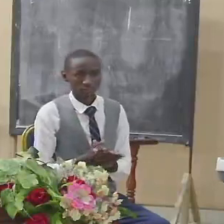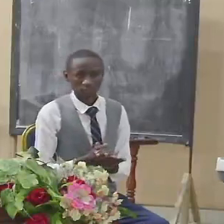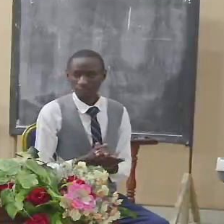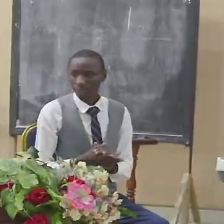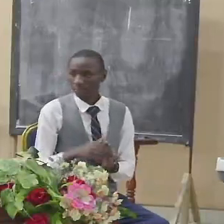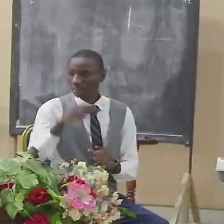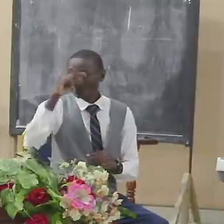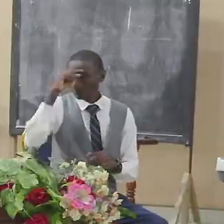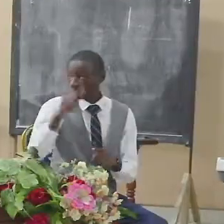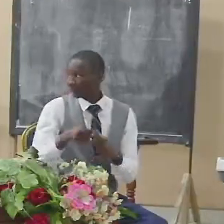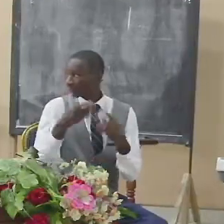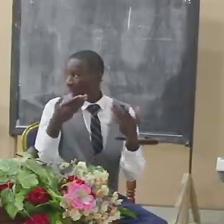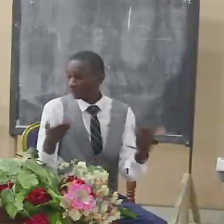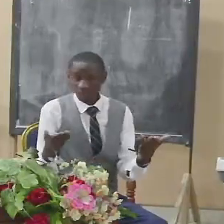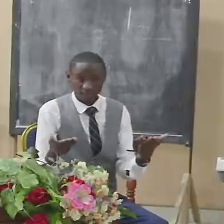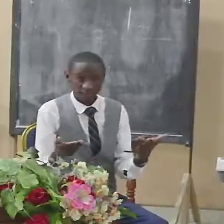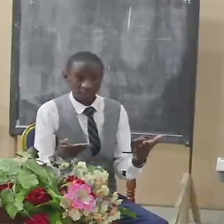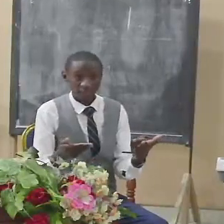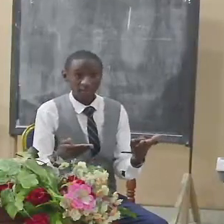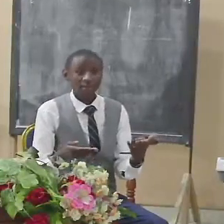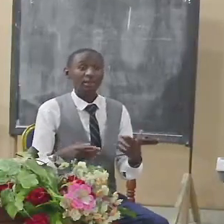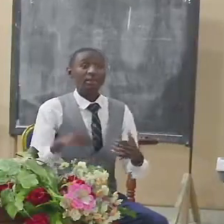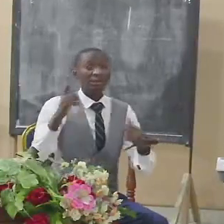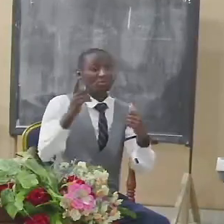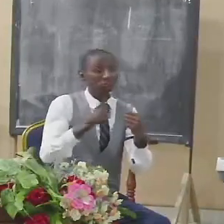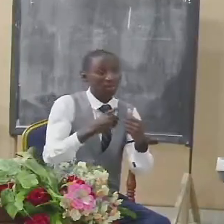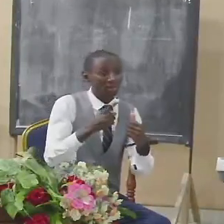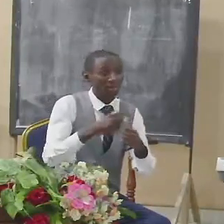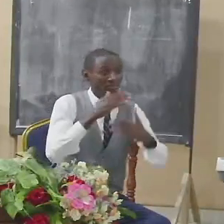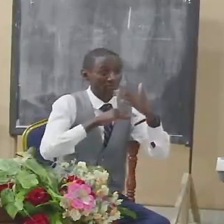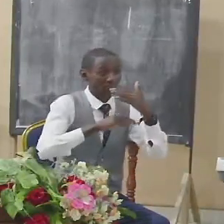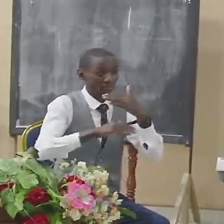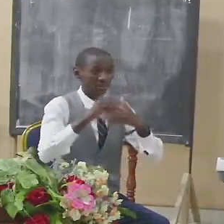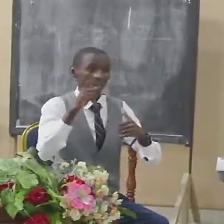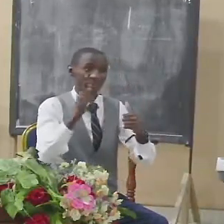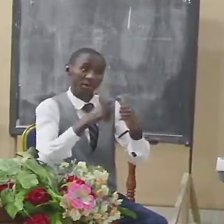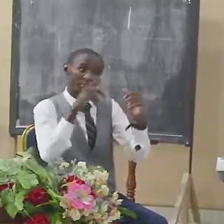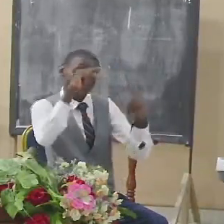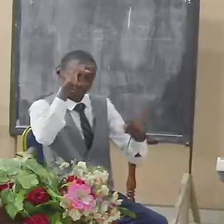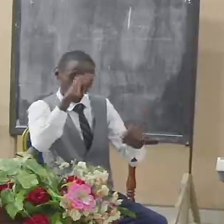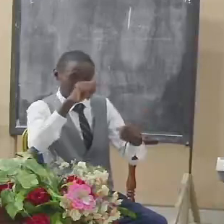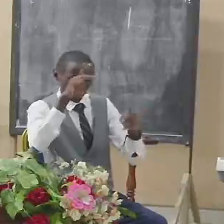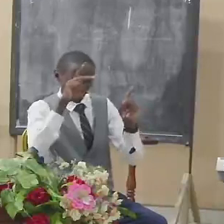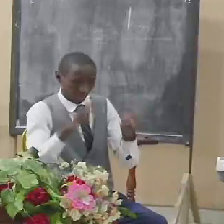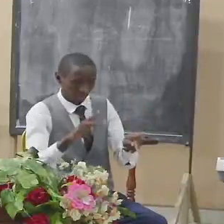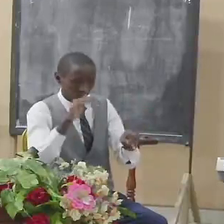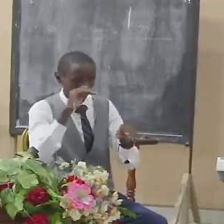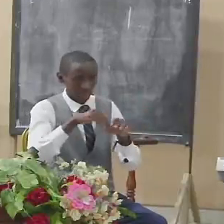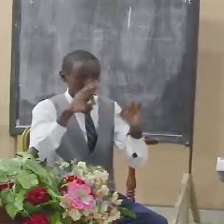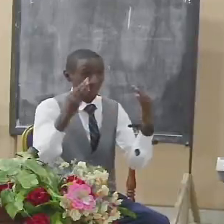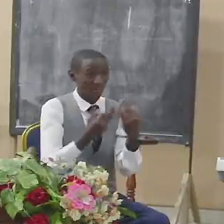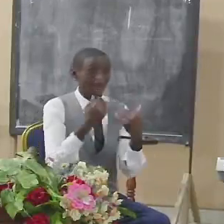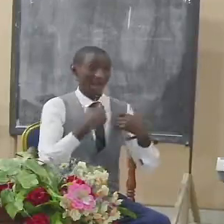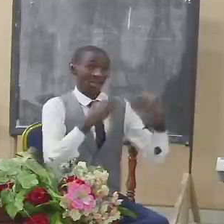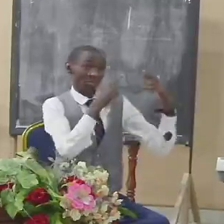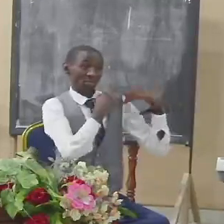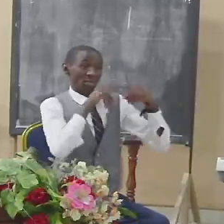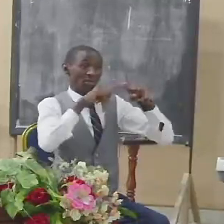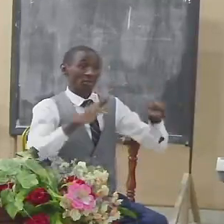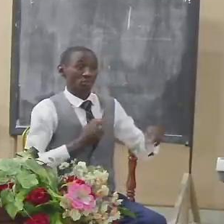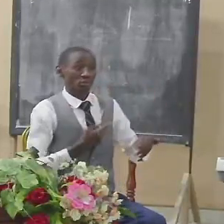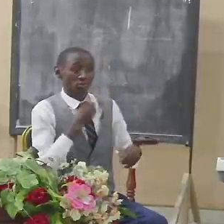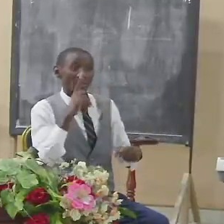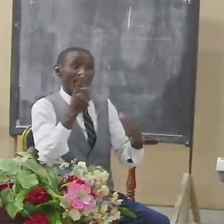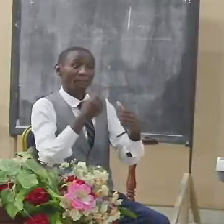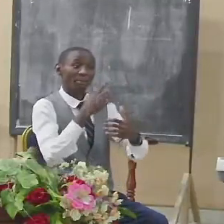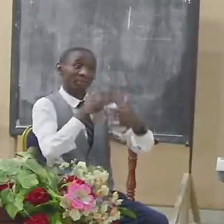Frère, les nés ont des responsabilités. Muzaliwa wa kwanza anakuwa na jukumu mjamaa. Muzaliwa wa kwanza anakuwa na jukumu mjamaa. Nous sommes les premiers nés. Sisi ni